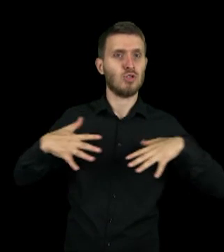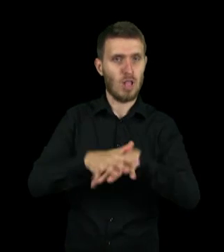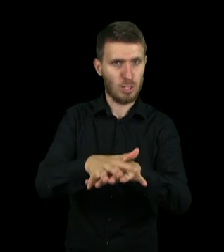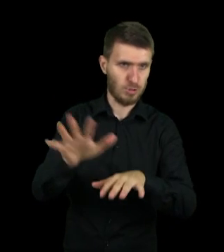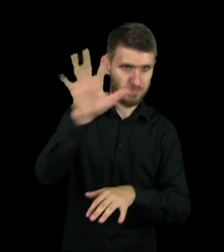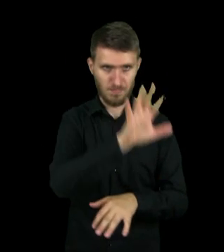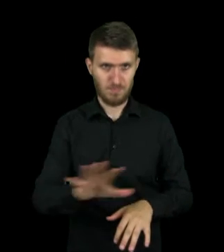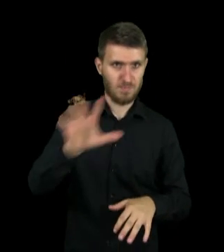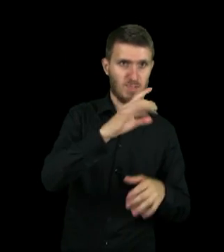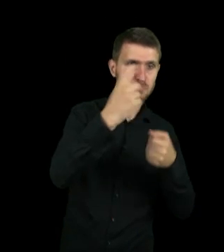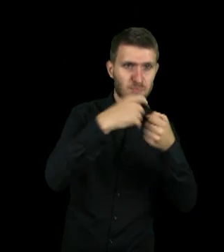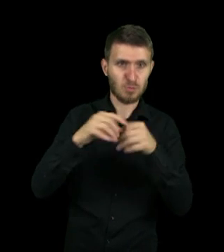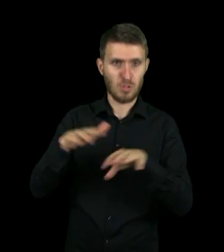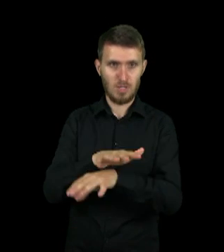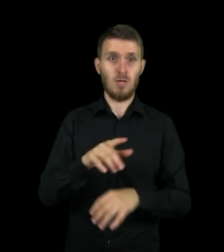MasterCard